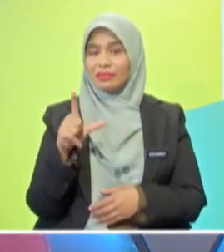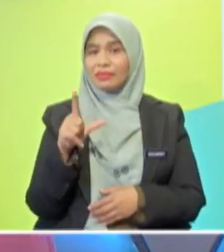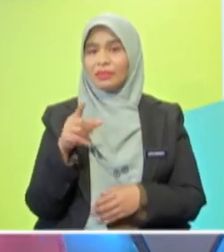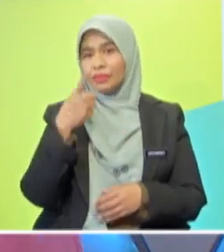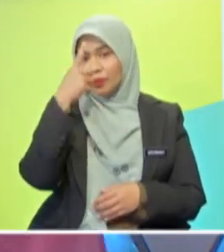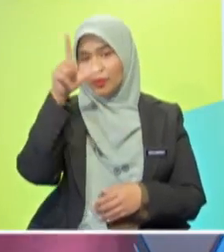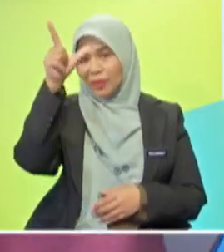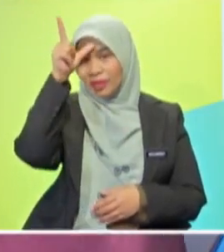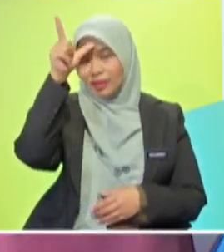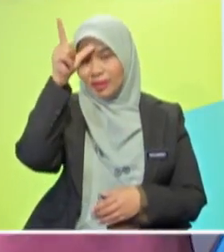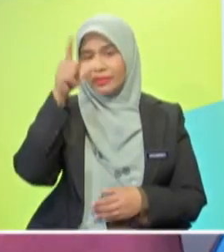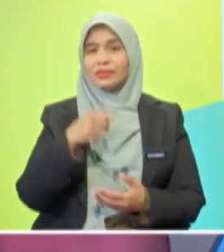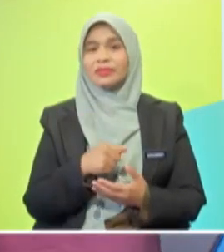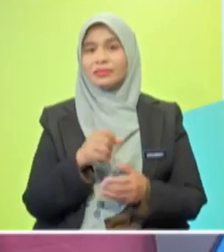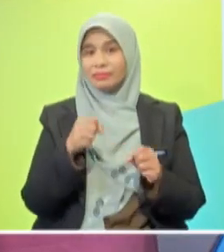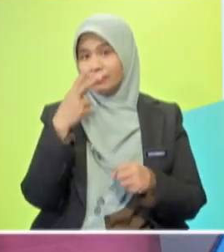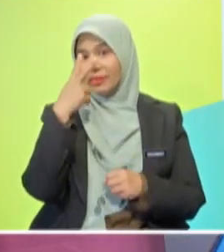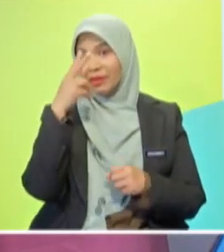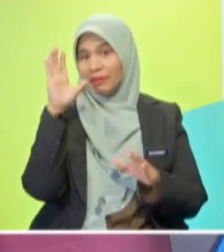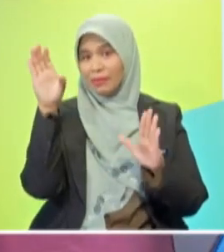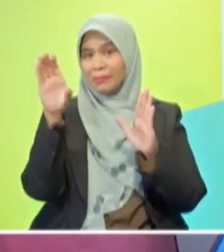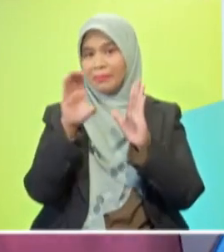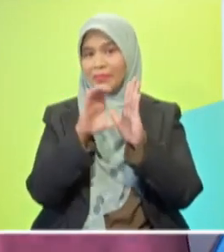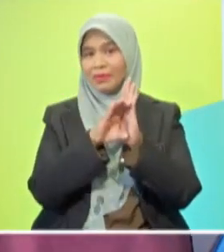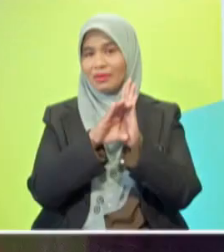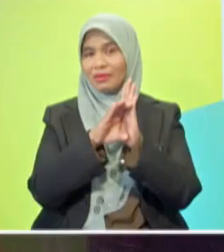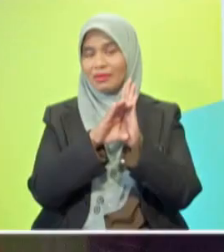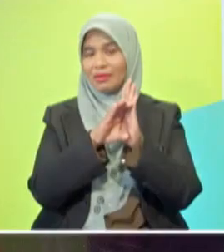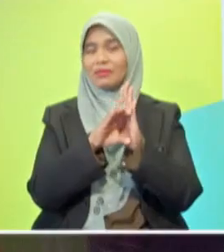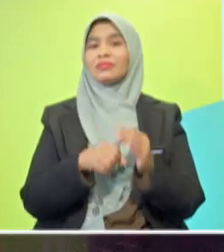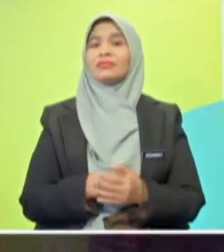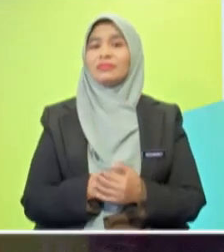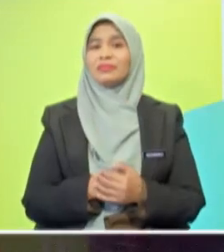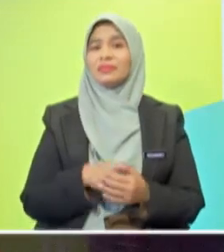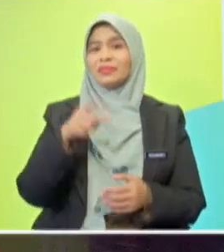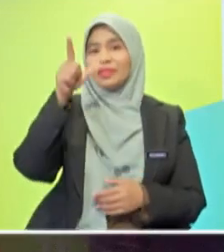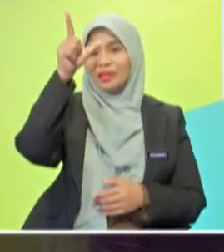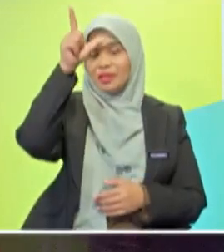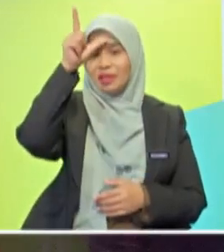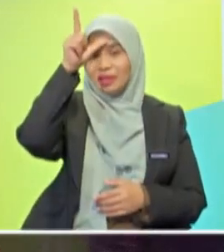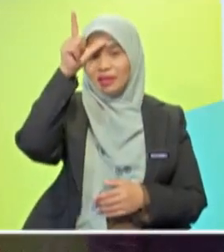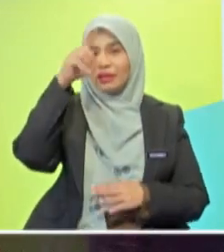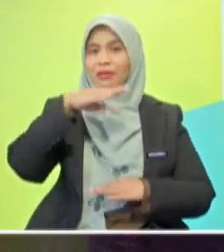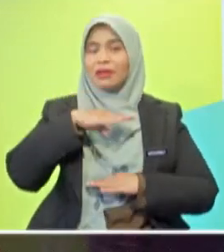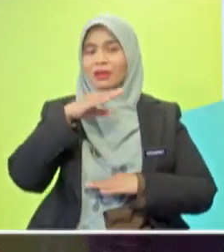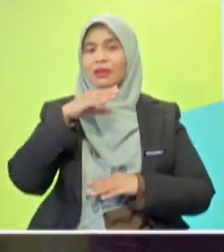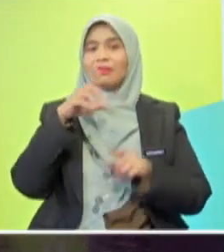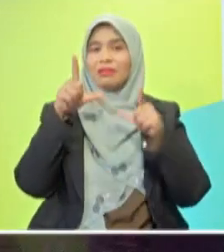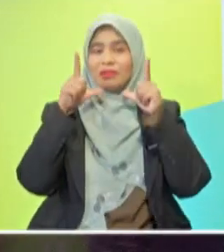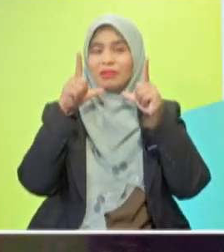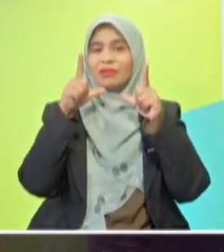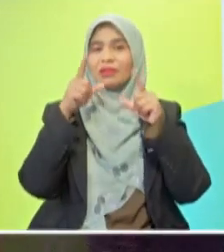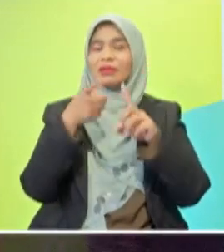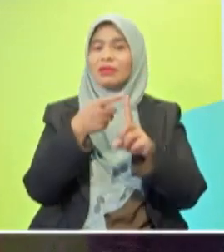untuk lelaki ya, boleh tengok. Okey, murid-murid boleh nampak ya. Okey, untuk lelaki, batasan aurat daripada